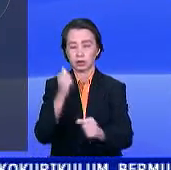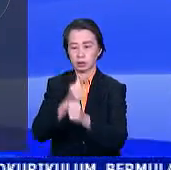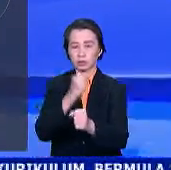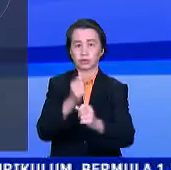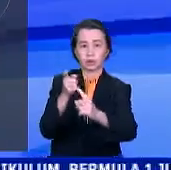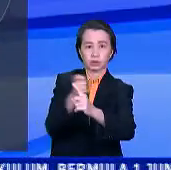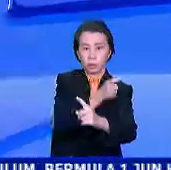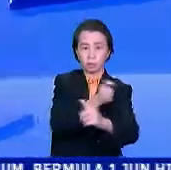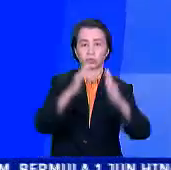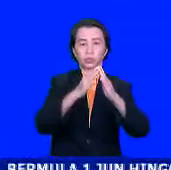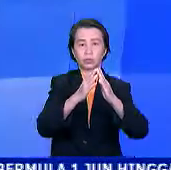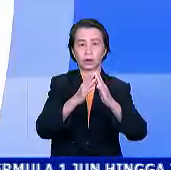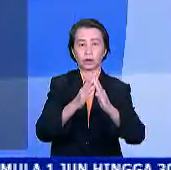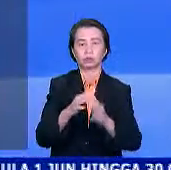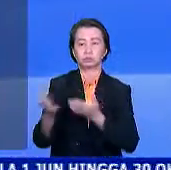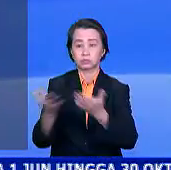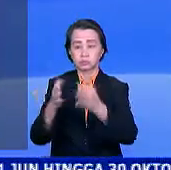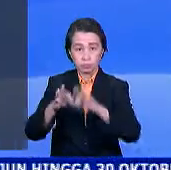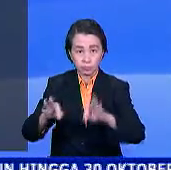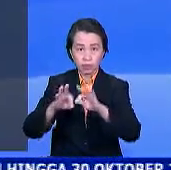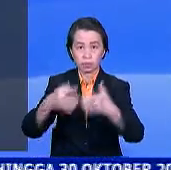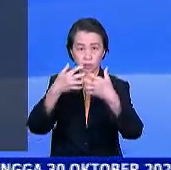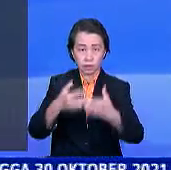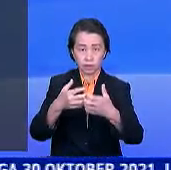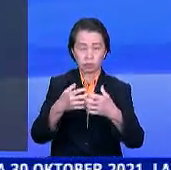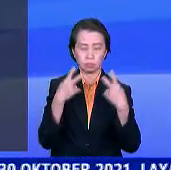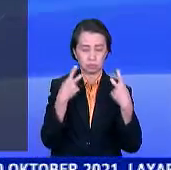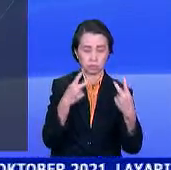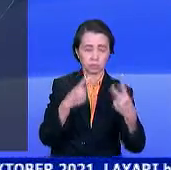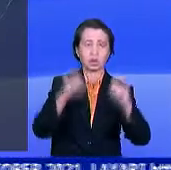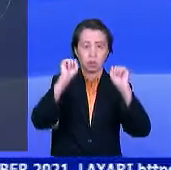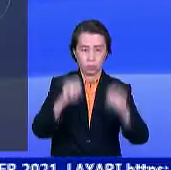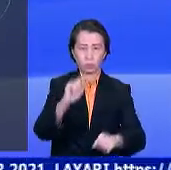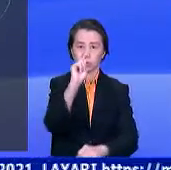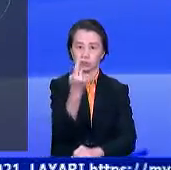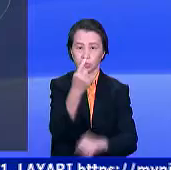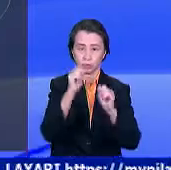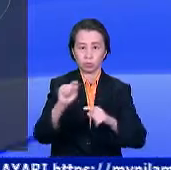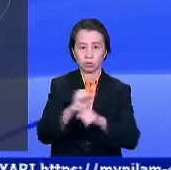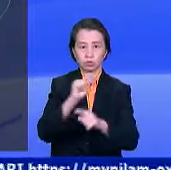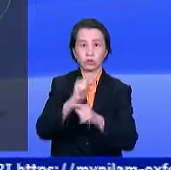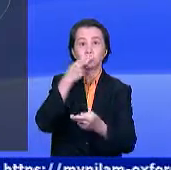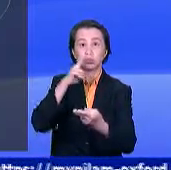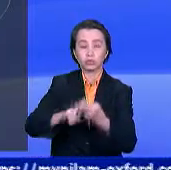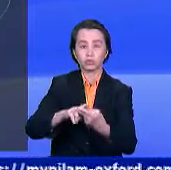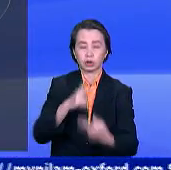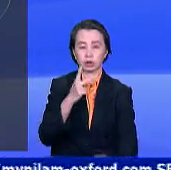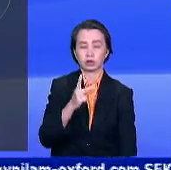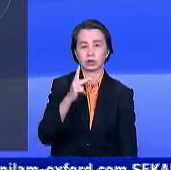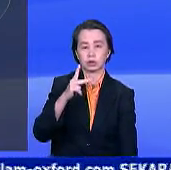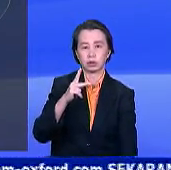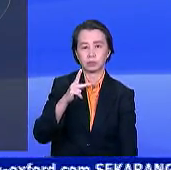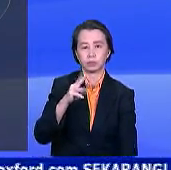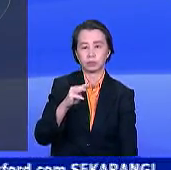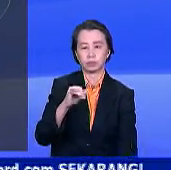dari rumah. Pekerja daripada perkhidmatan perlu, kilang serta premis perniagaan yang dibenarkan sahaja boleh menggunakan surat Kementerian Perdagangan